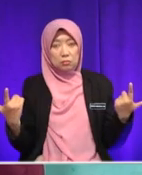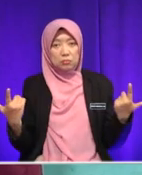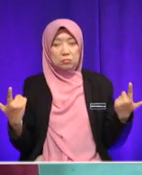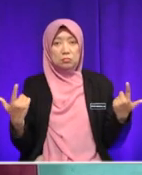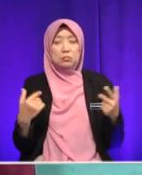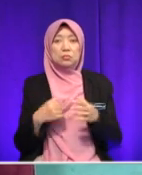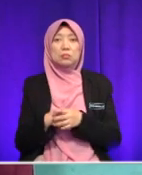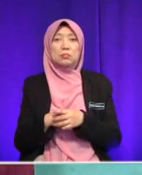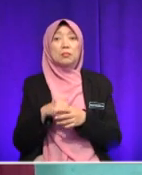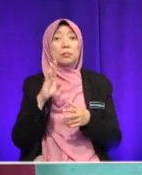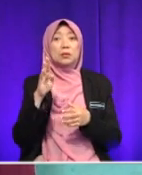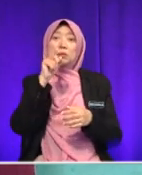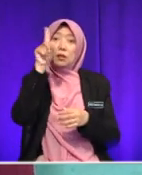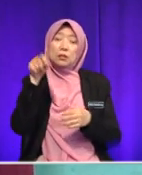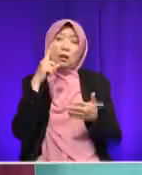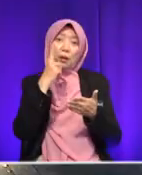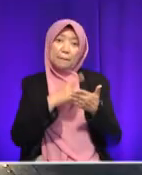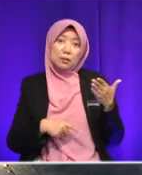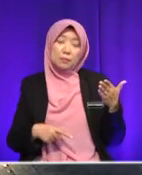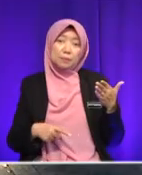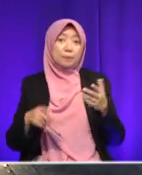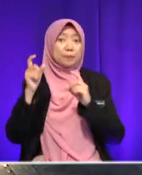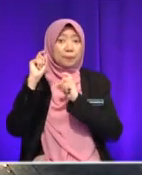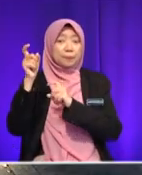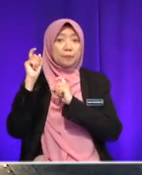apa yang dia akan tanya. Baik, sebelum itu ganjaran